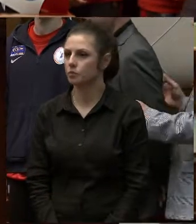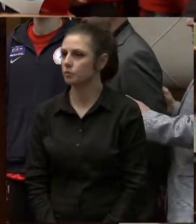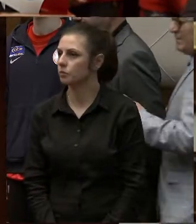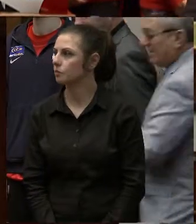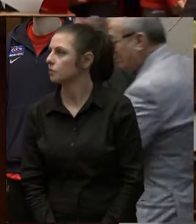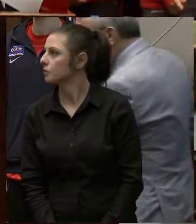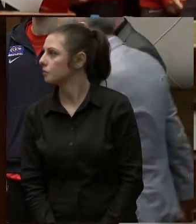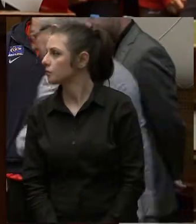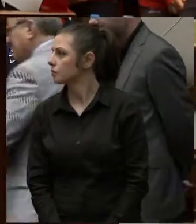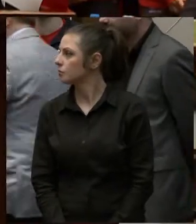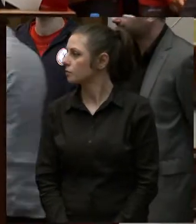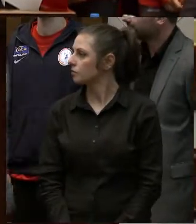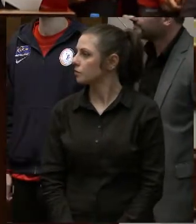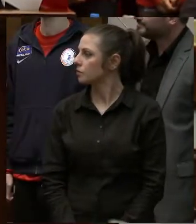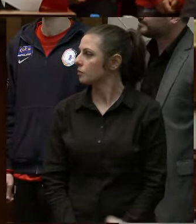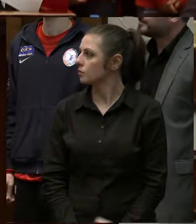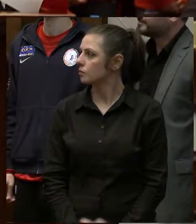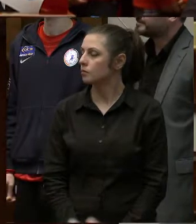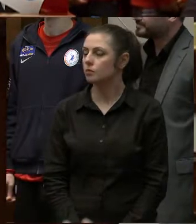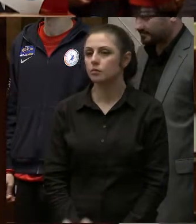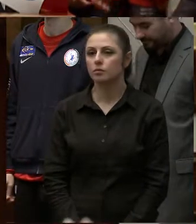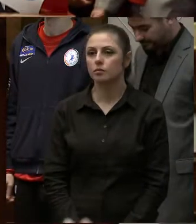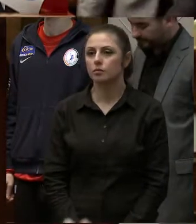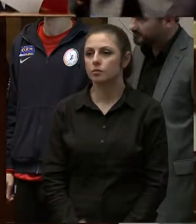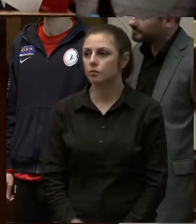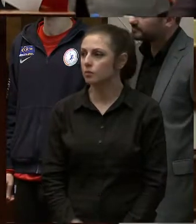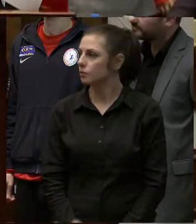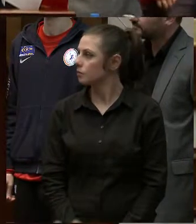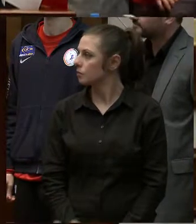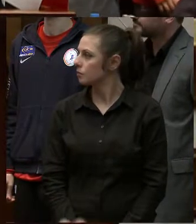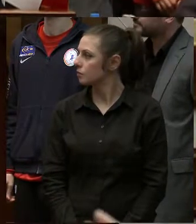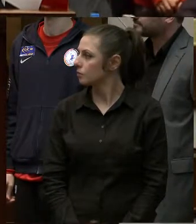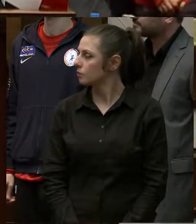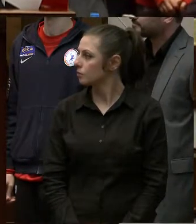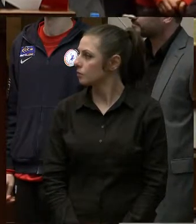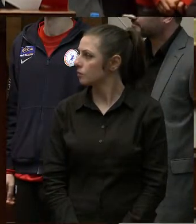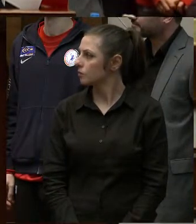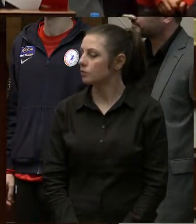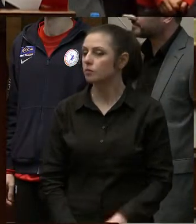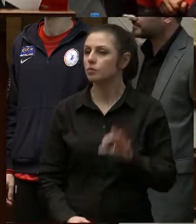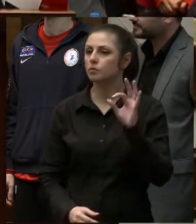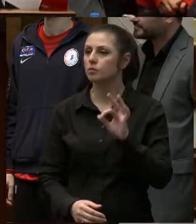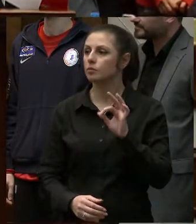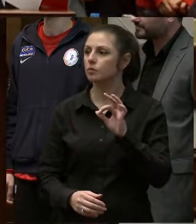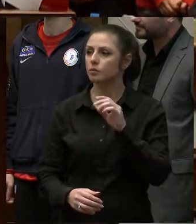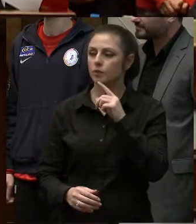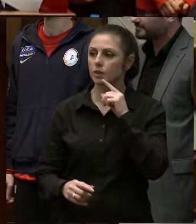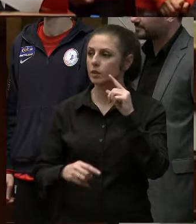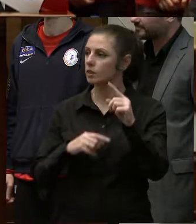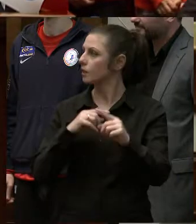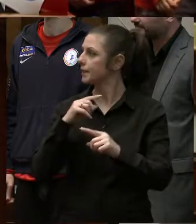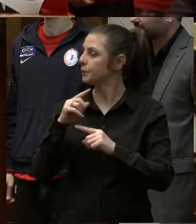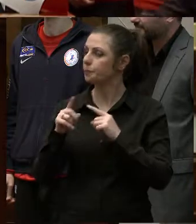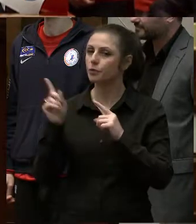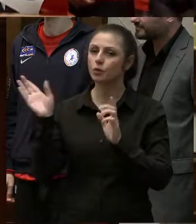Peki arkadaşlar gitmeden sizlerin de onayını alarak bu seneyi